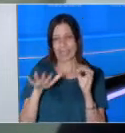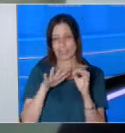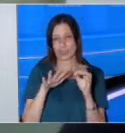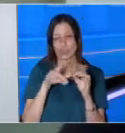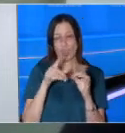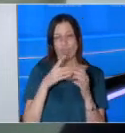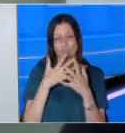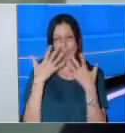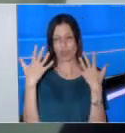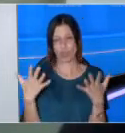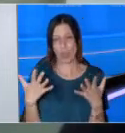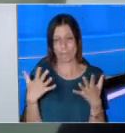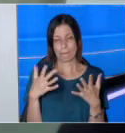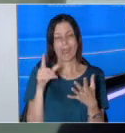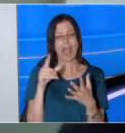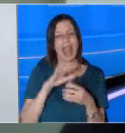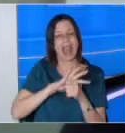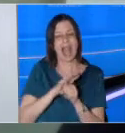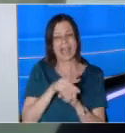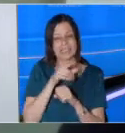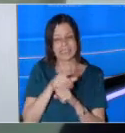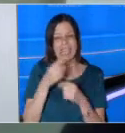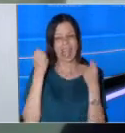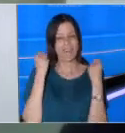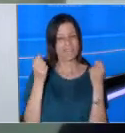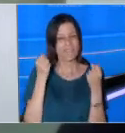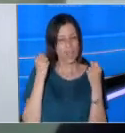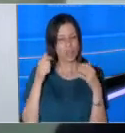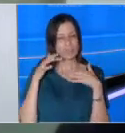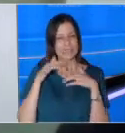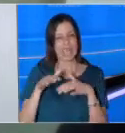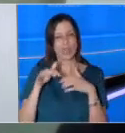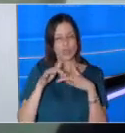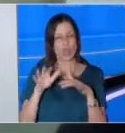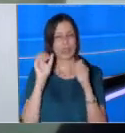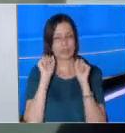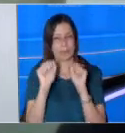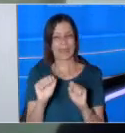האורבניים הגדולים. הלחץ הזה, ההפגנות, צעדות התמיכה,